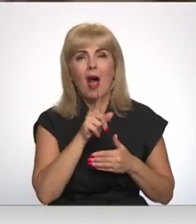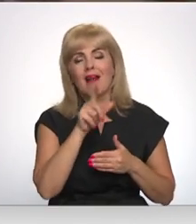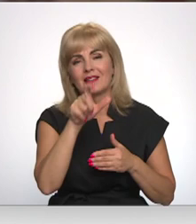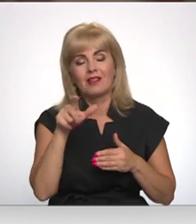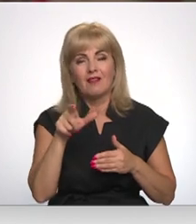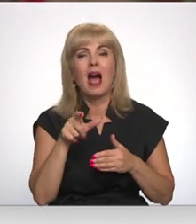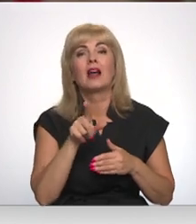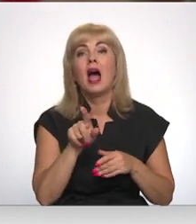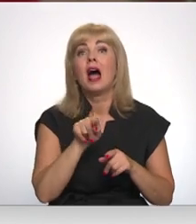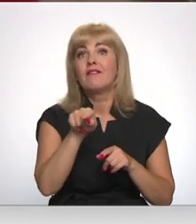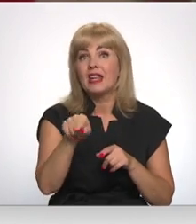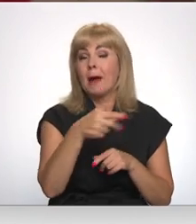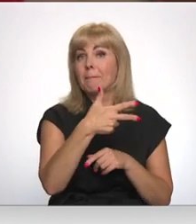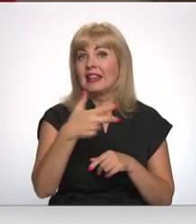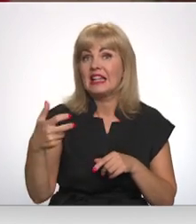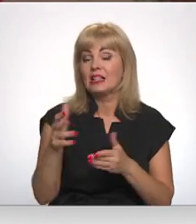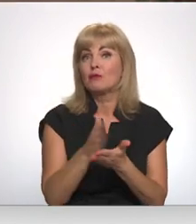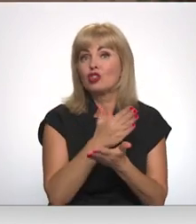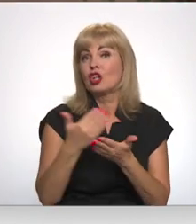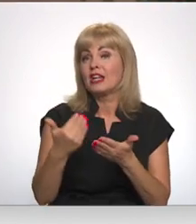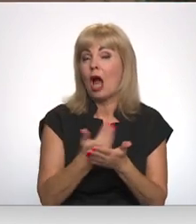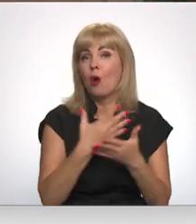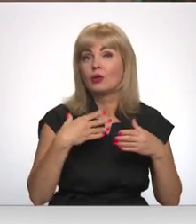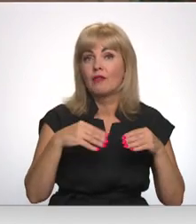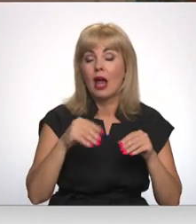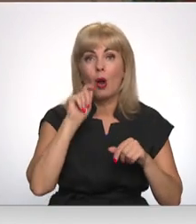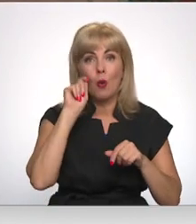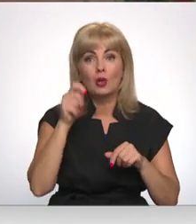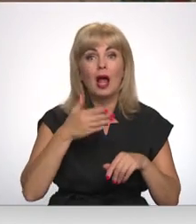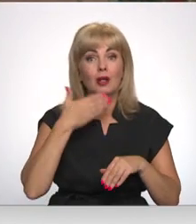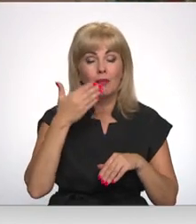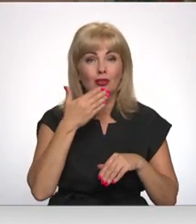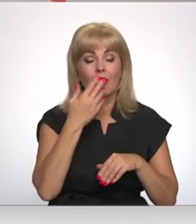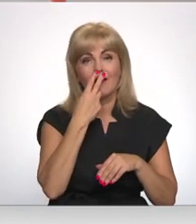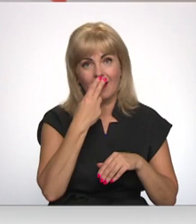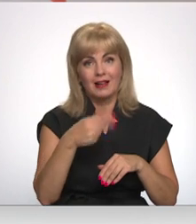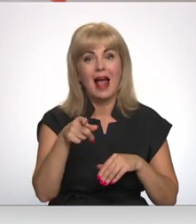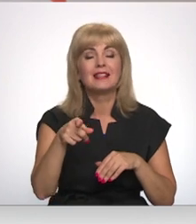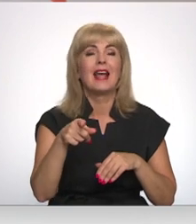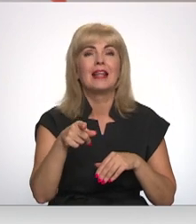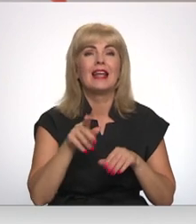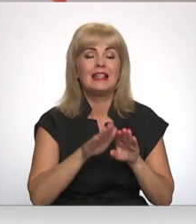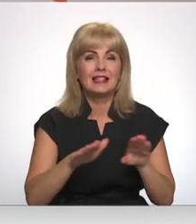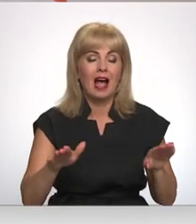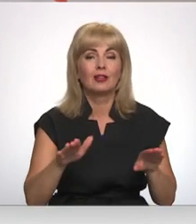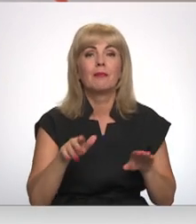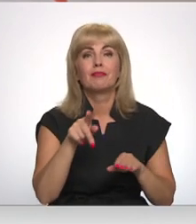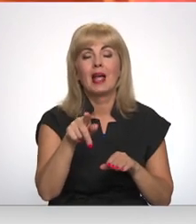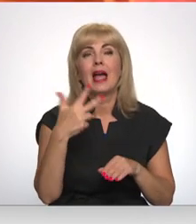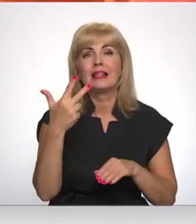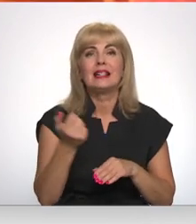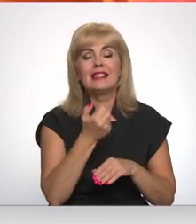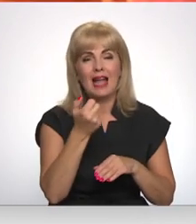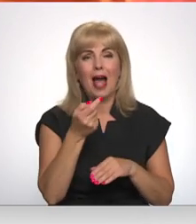ap 300 šķirnēm un viens no jaunākajiem veikumiem – ukraiņu boršķ aplokojums izstādē. Šis hibrīds jau man kādas 3 gadus